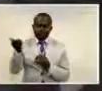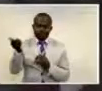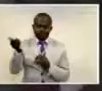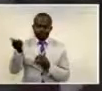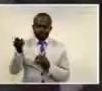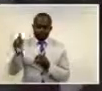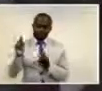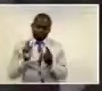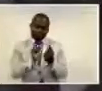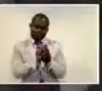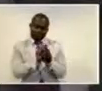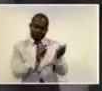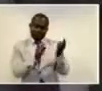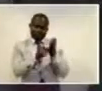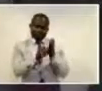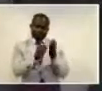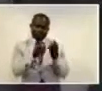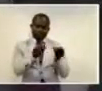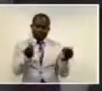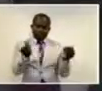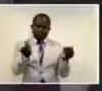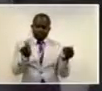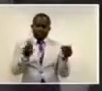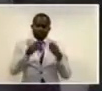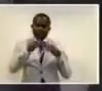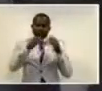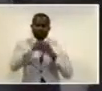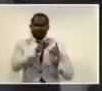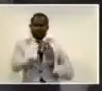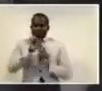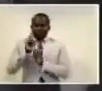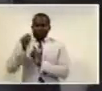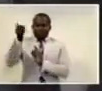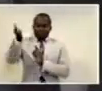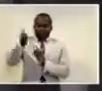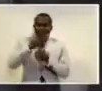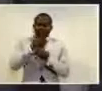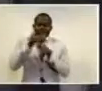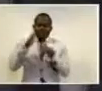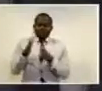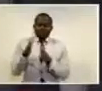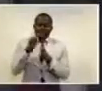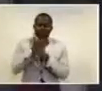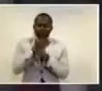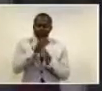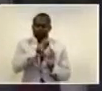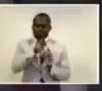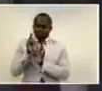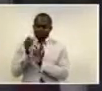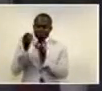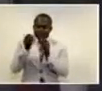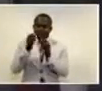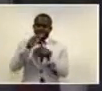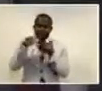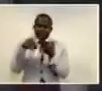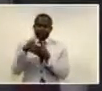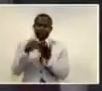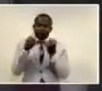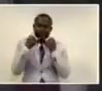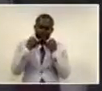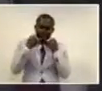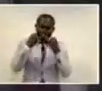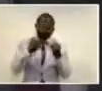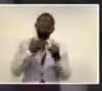ibyenda icyo kibazo barakigukemurira hari umukuru w'ingabo aho ngaho hari minister of state for justice